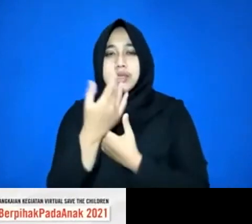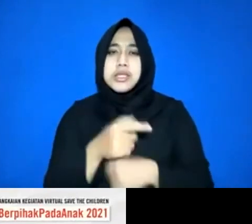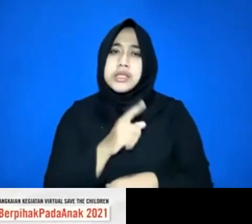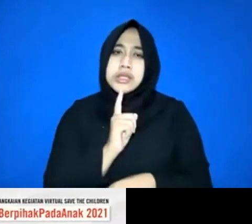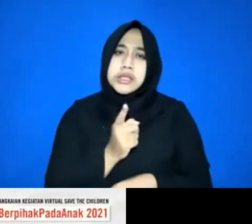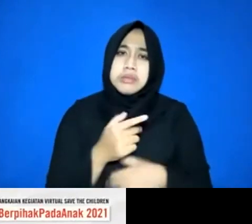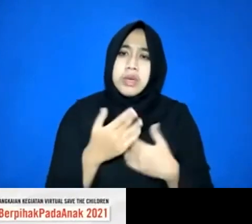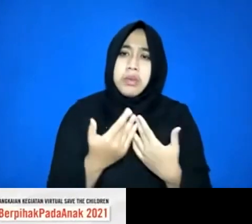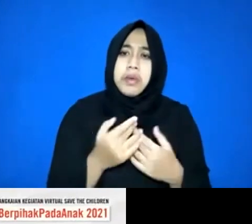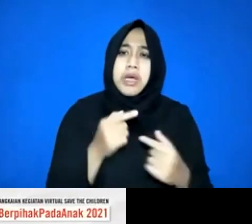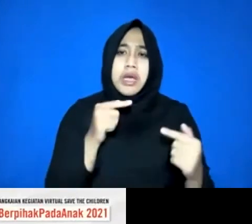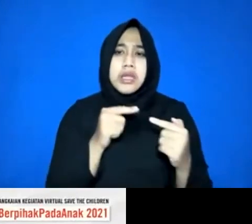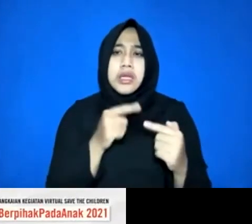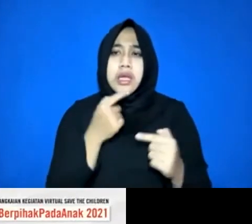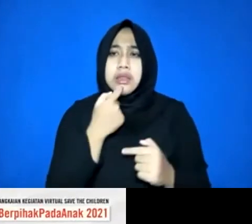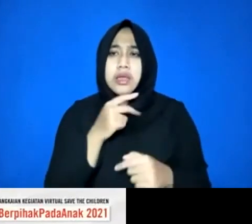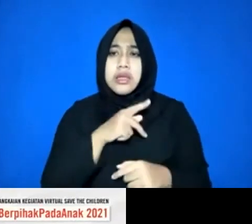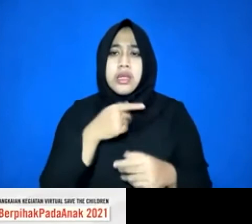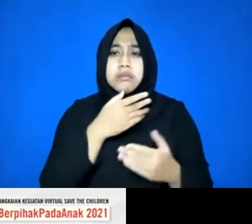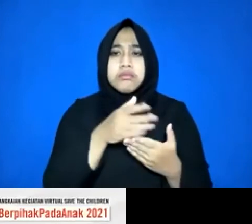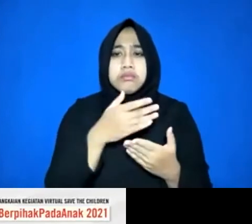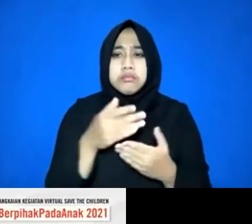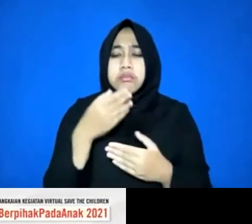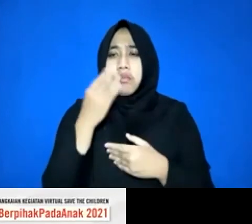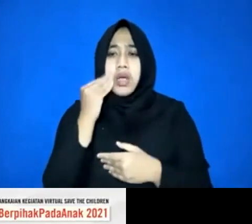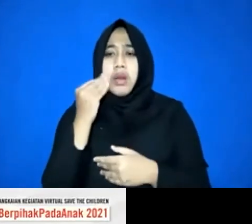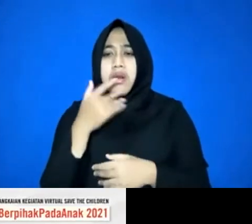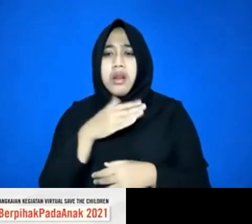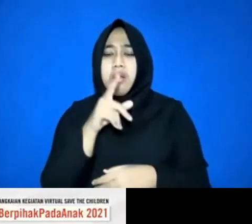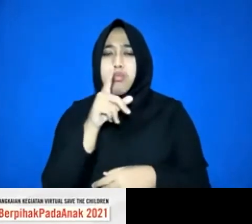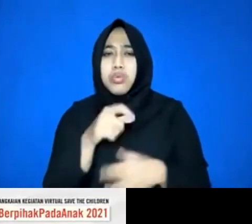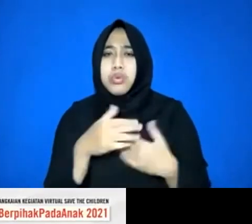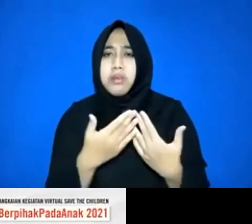kan terkait dengan apa yang kita sharingkan itu kadang kan membutuhkan